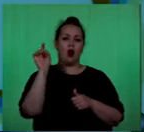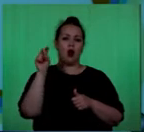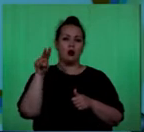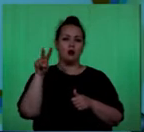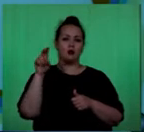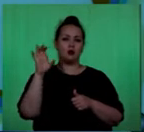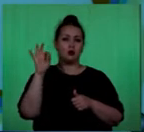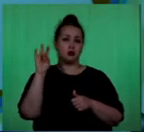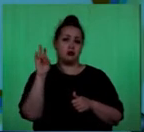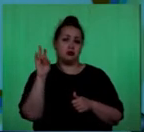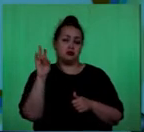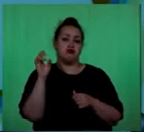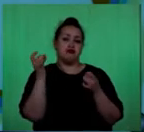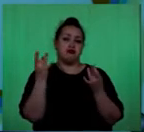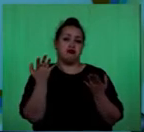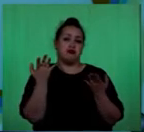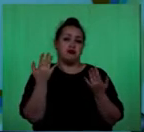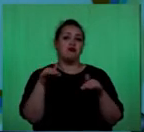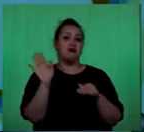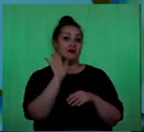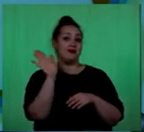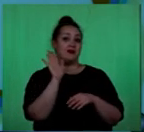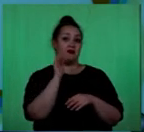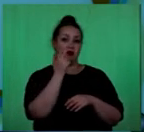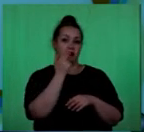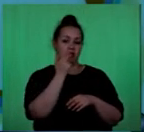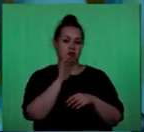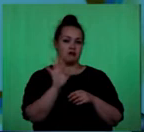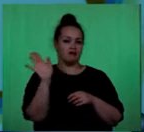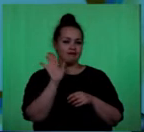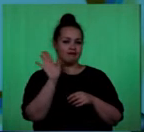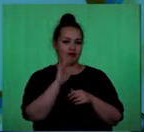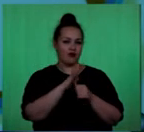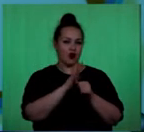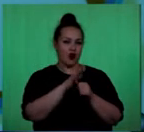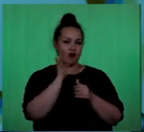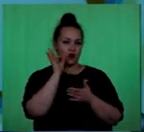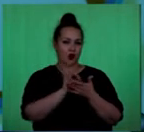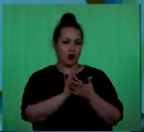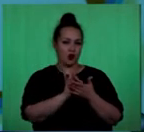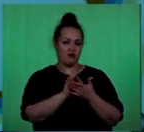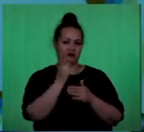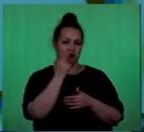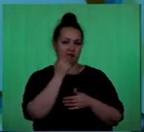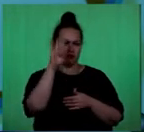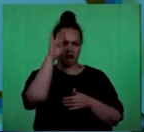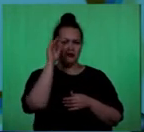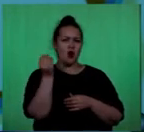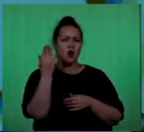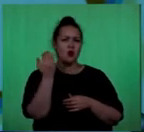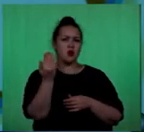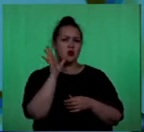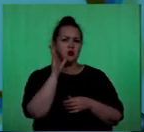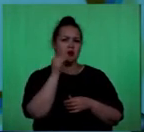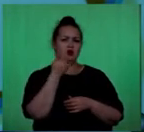карлосон и все привет малыш привет карлсон сказал малыш а сколько тебе лет